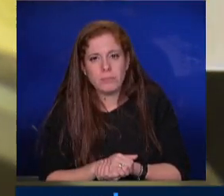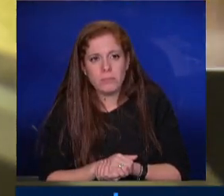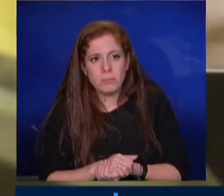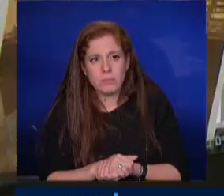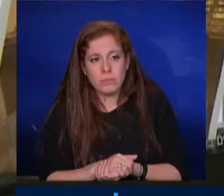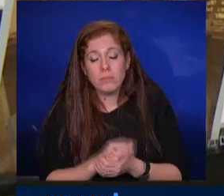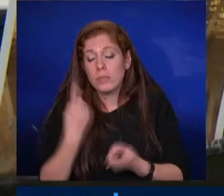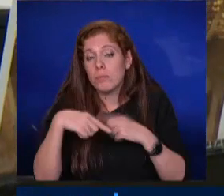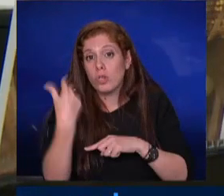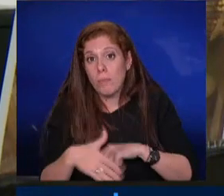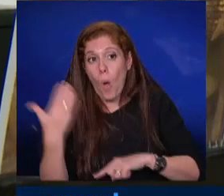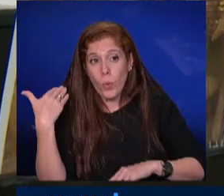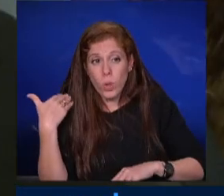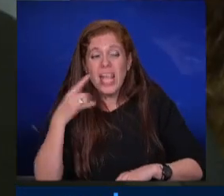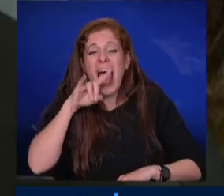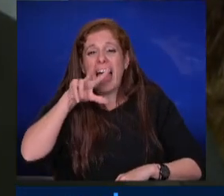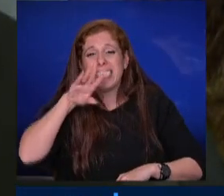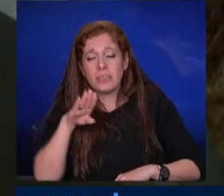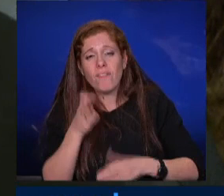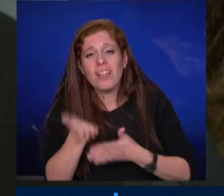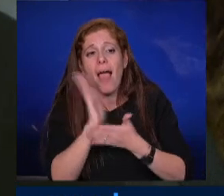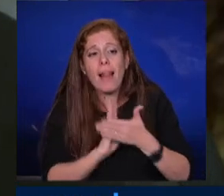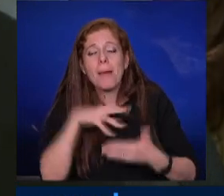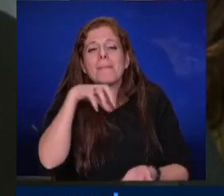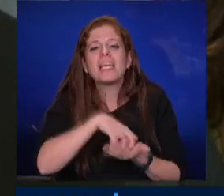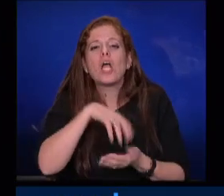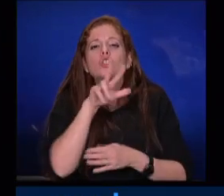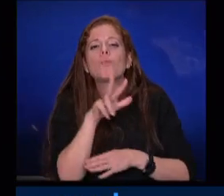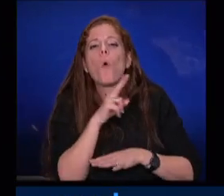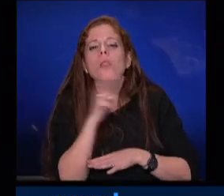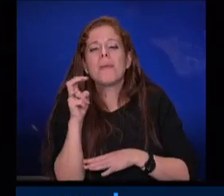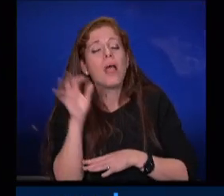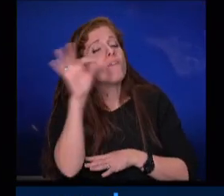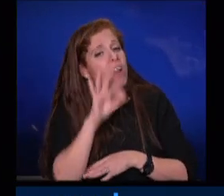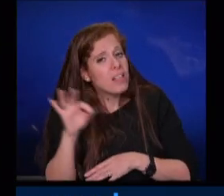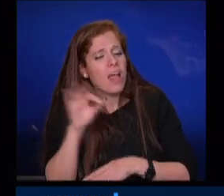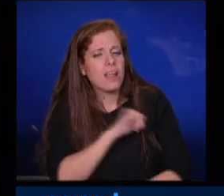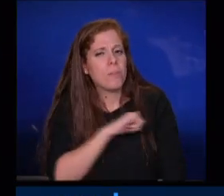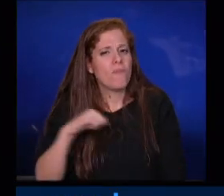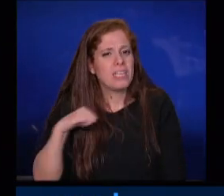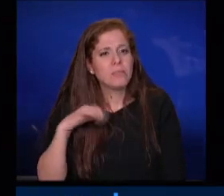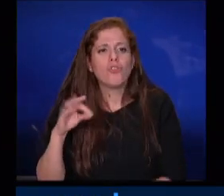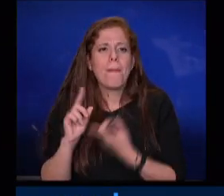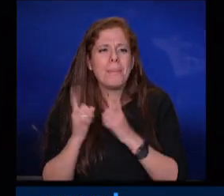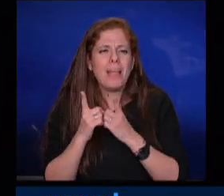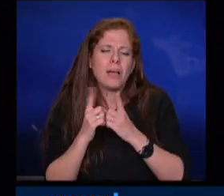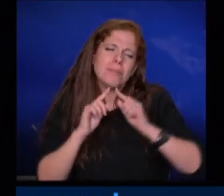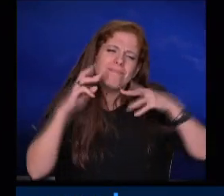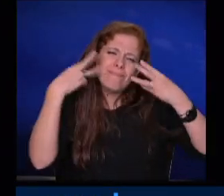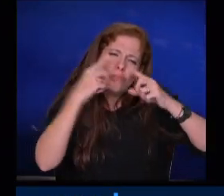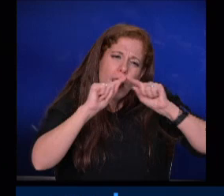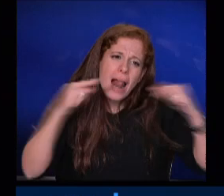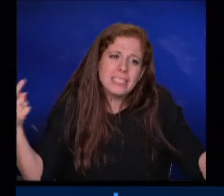בשנים האחרונות חצב הייתה חלק מיחידת 8200, אבל עדיין עמדה כענף עצמאי של מתרגמים בשלל שפות בבסיס